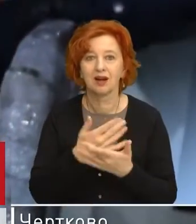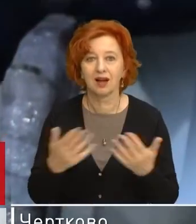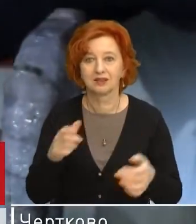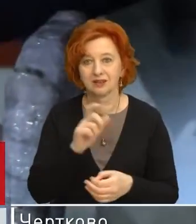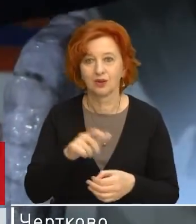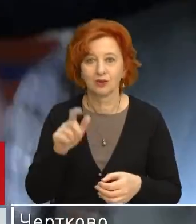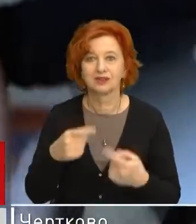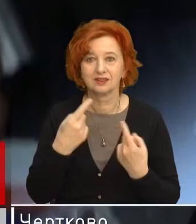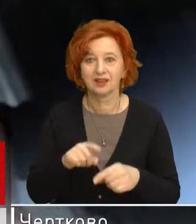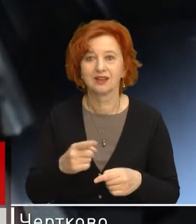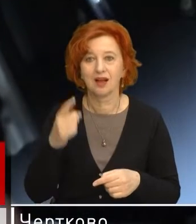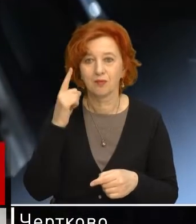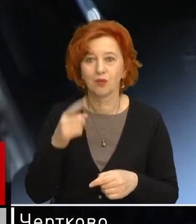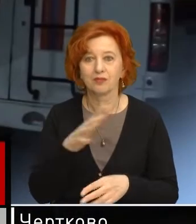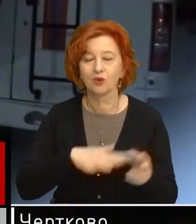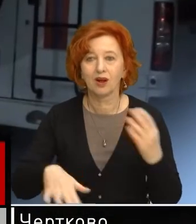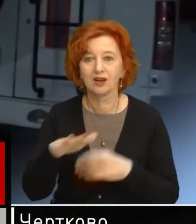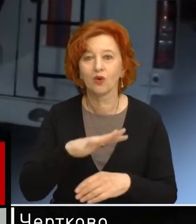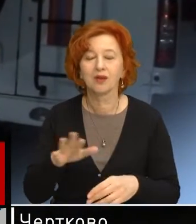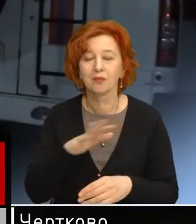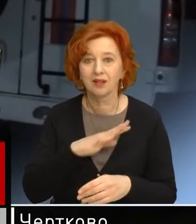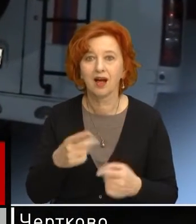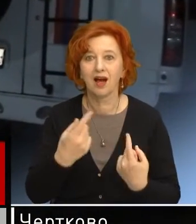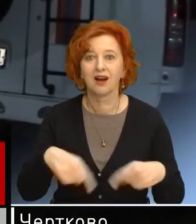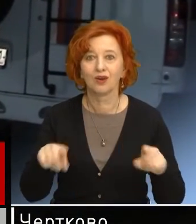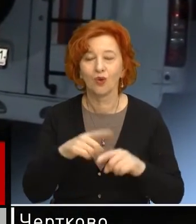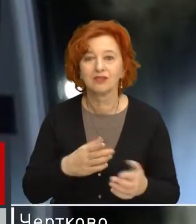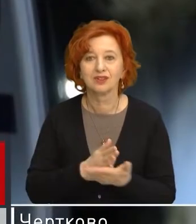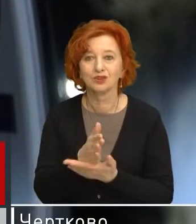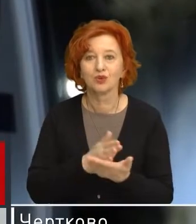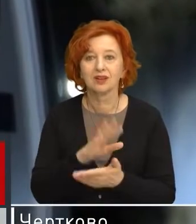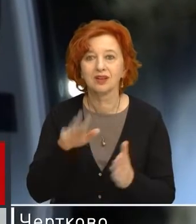различной техники. Напомню, на территории региона было организовано 73